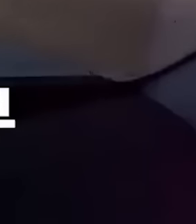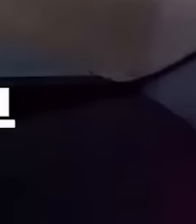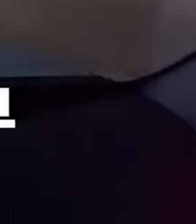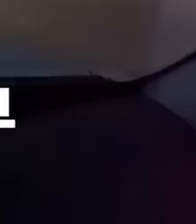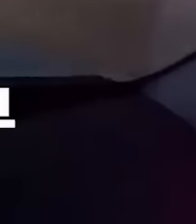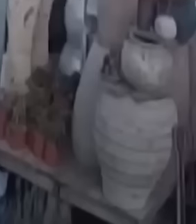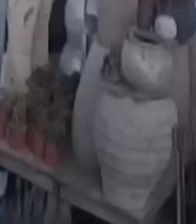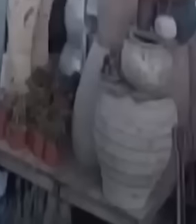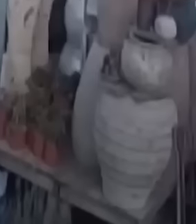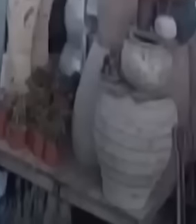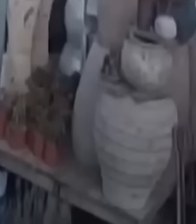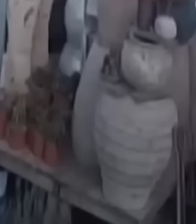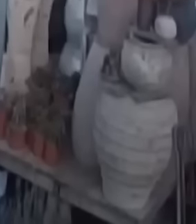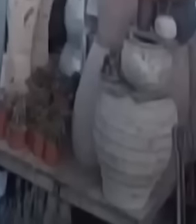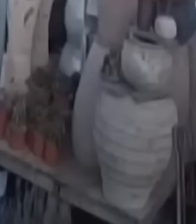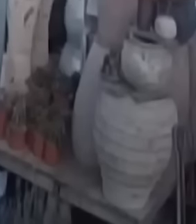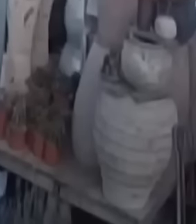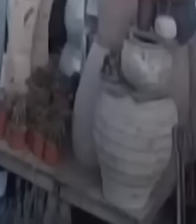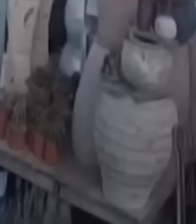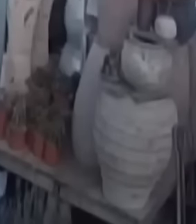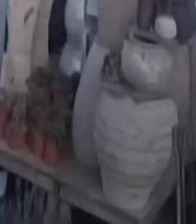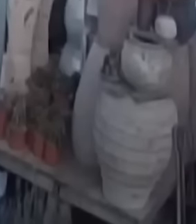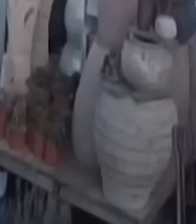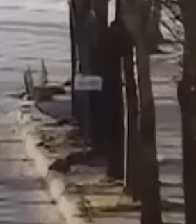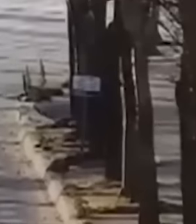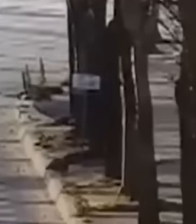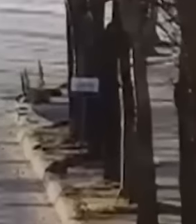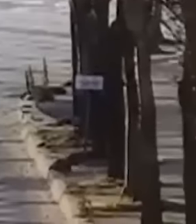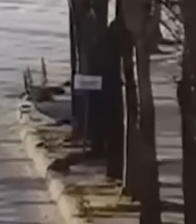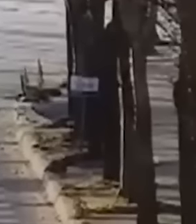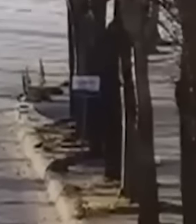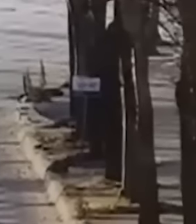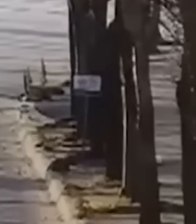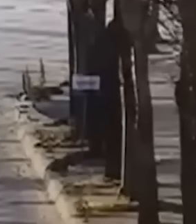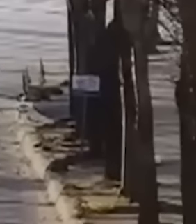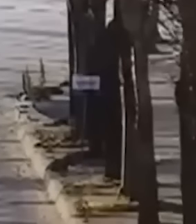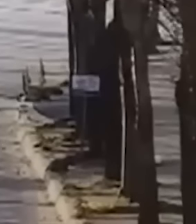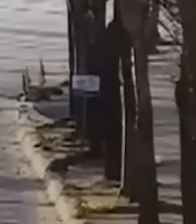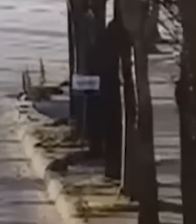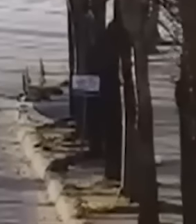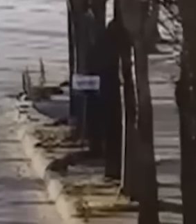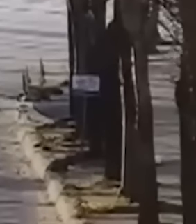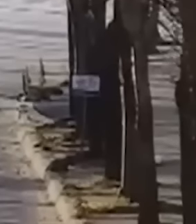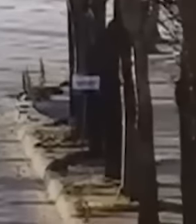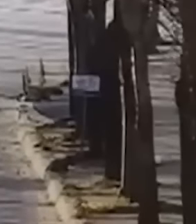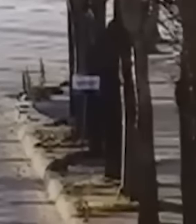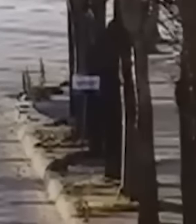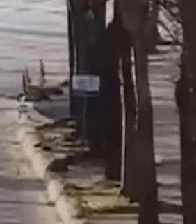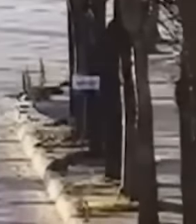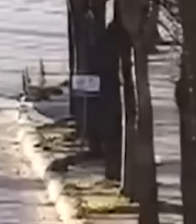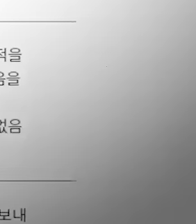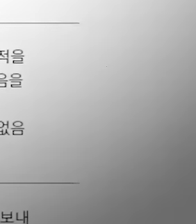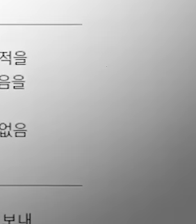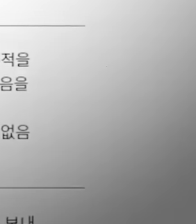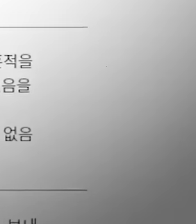회부됩니다. 이후 심사를 거쳐 채택되면 국회 본회의에서 심의 의결이 이뤄집니다.